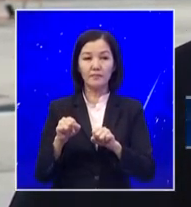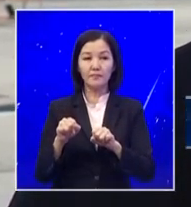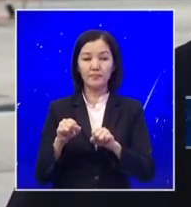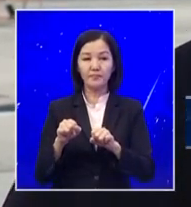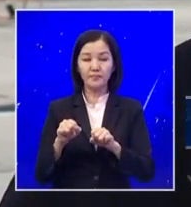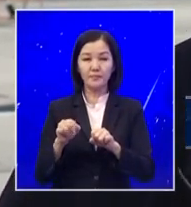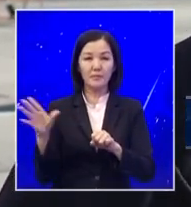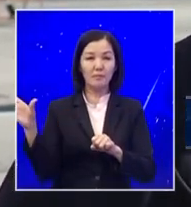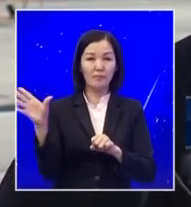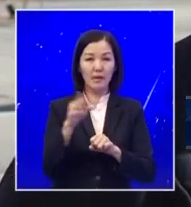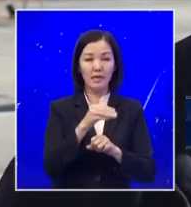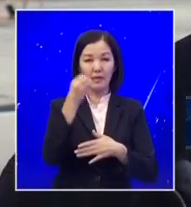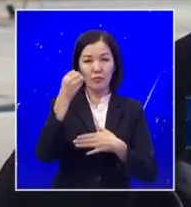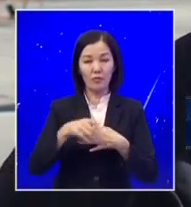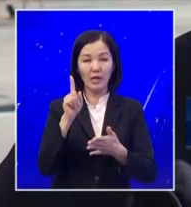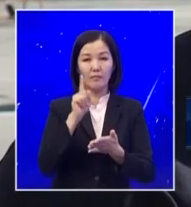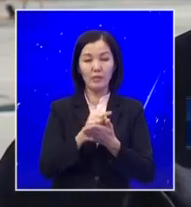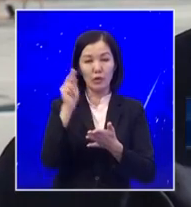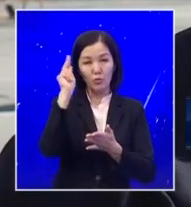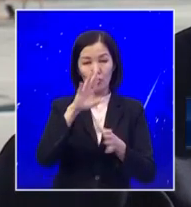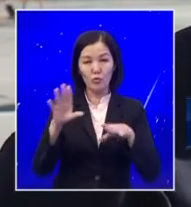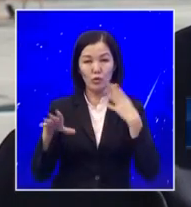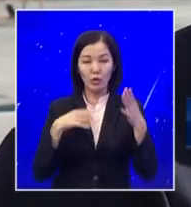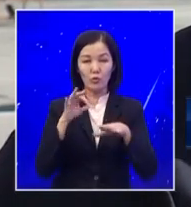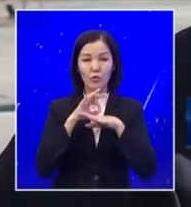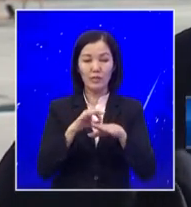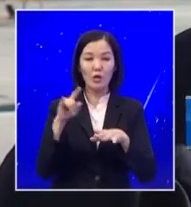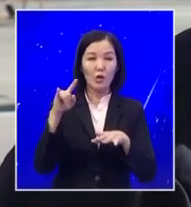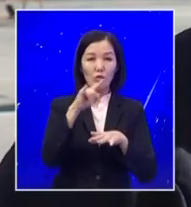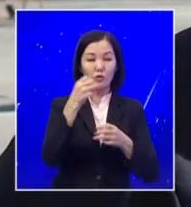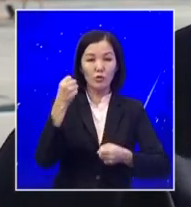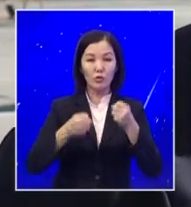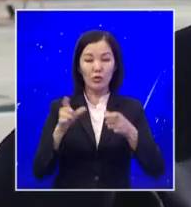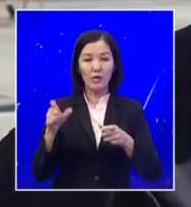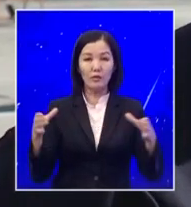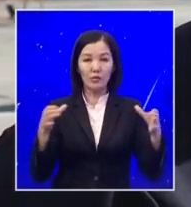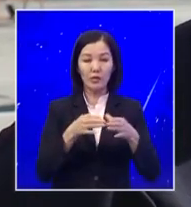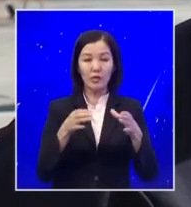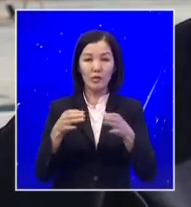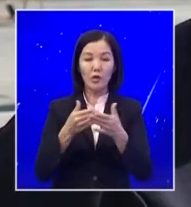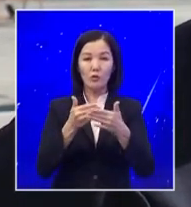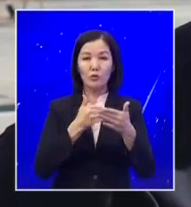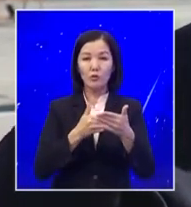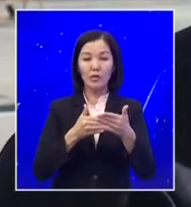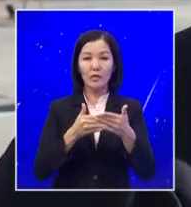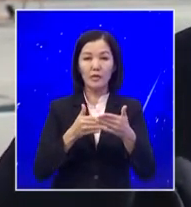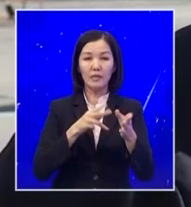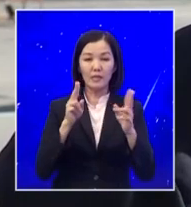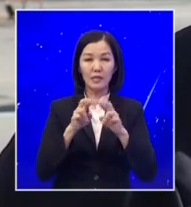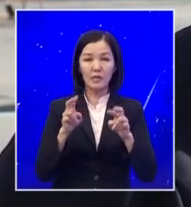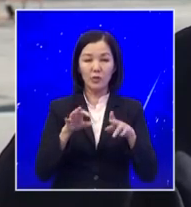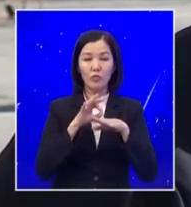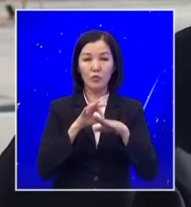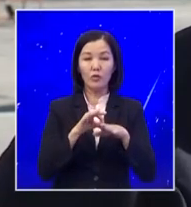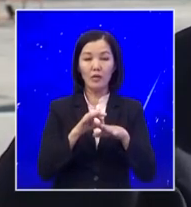ортақ оқу жаттығулар өткізілді. Ұшқыштар мен инженерлік техникалық құрам ұшу алдында күрделі дайындықтардан өтті.